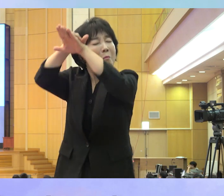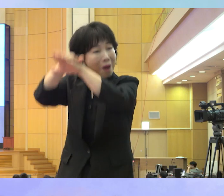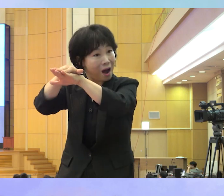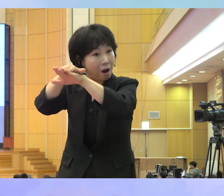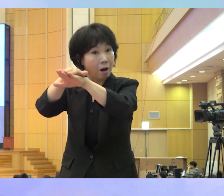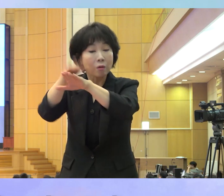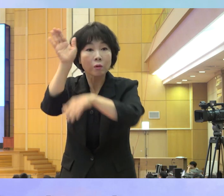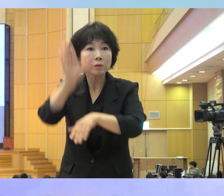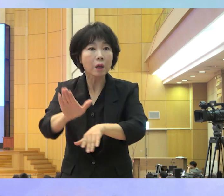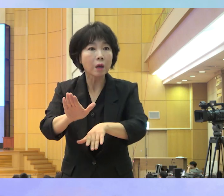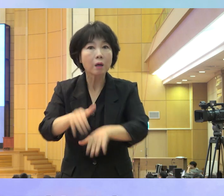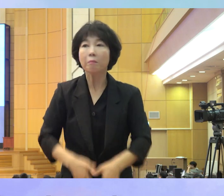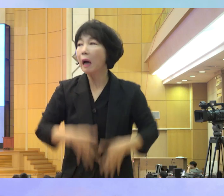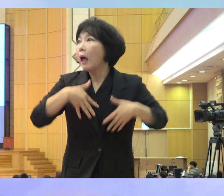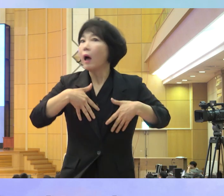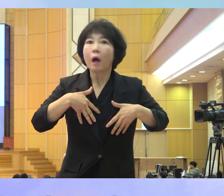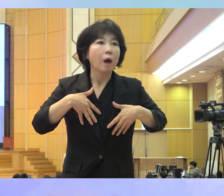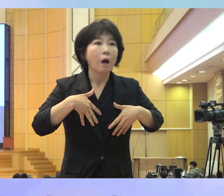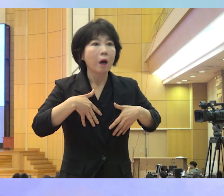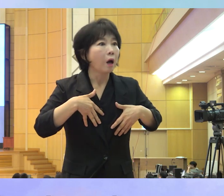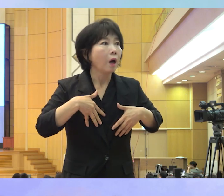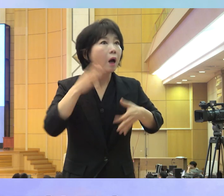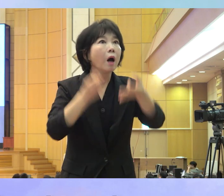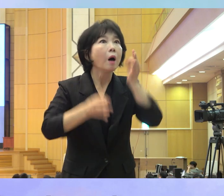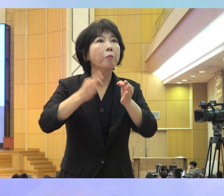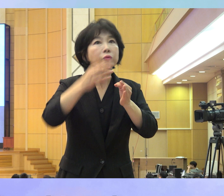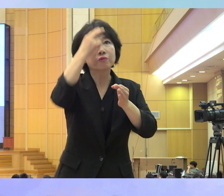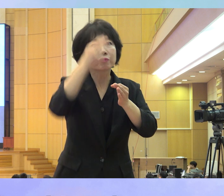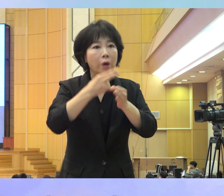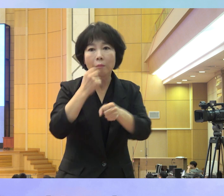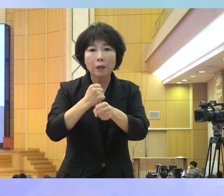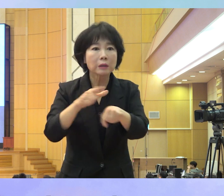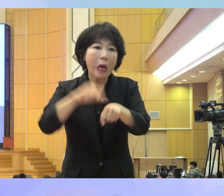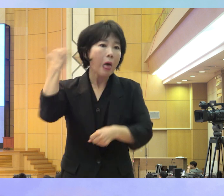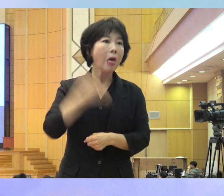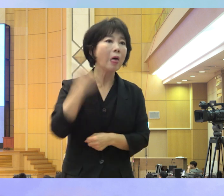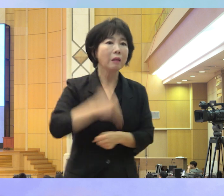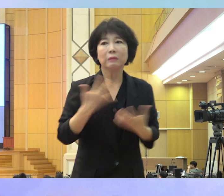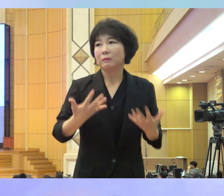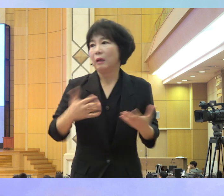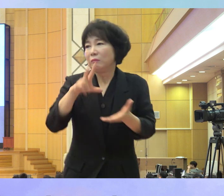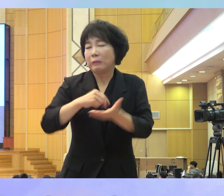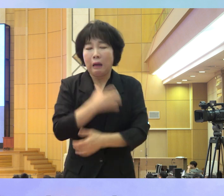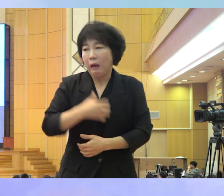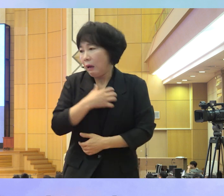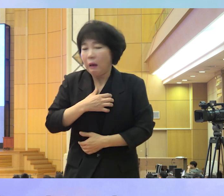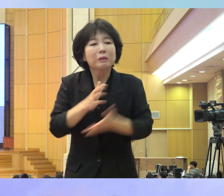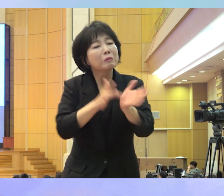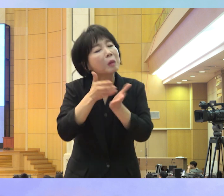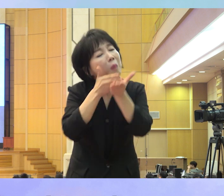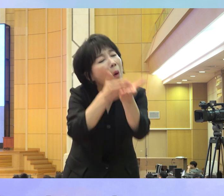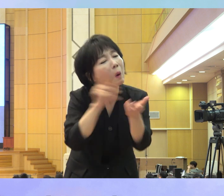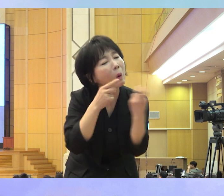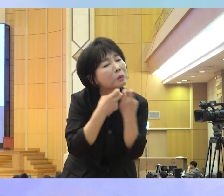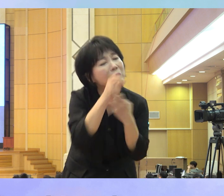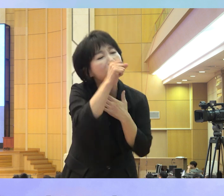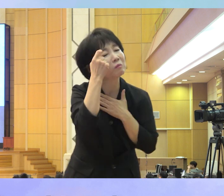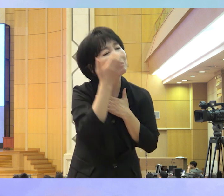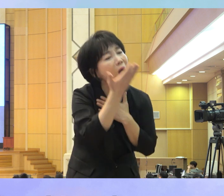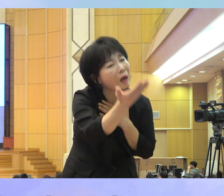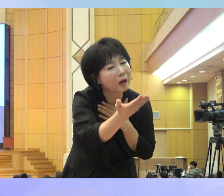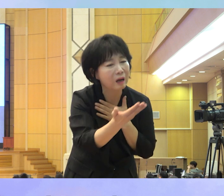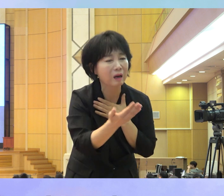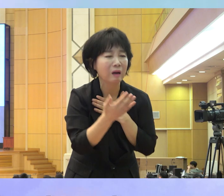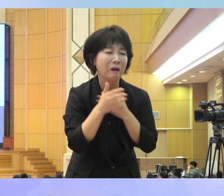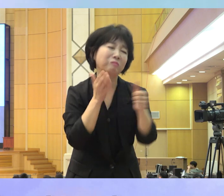결혼식하고 그래야 되는데 언제 포도를 담궈서 하겠어요? 그러니까 큰일 났죠. 예수님께 어떻게